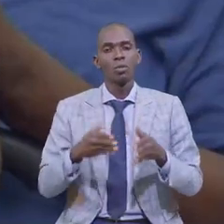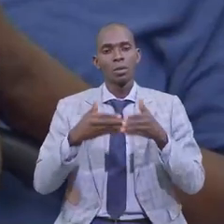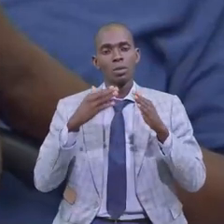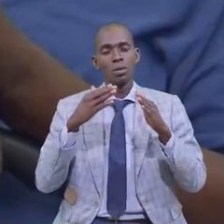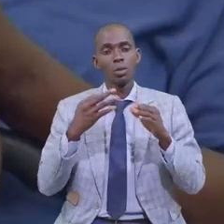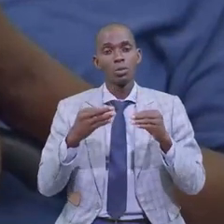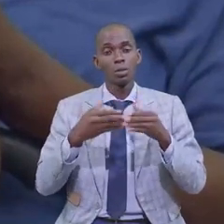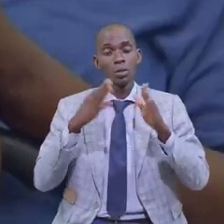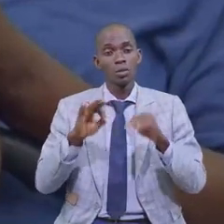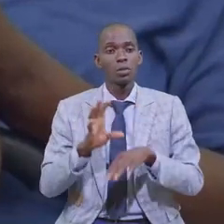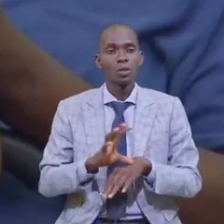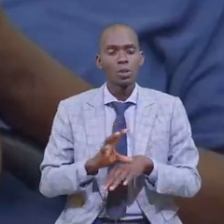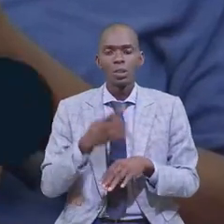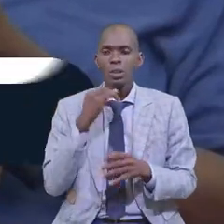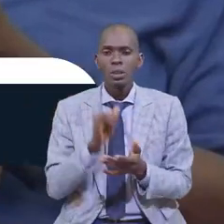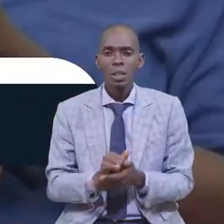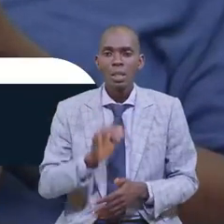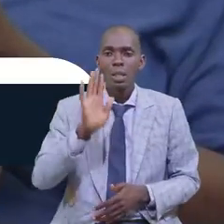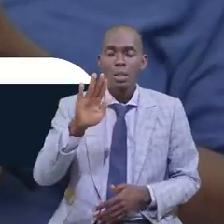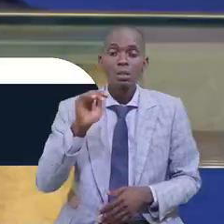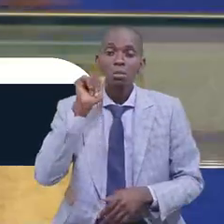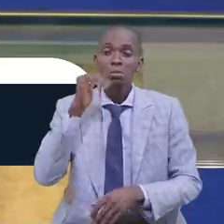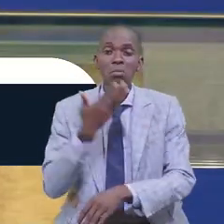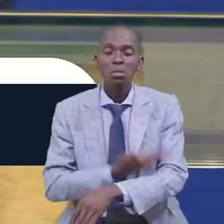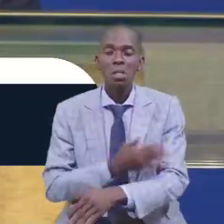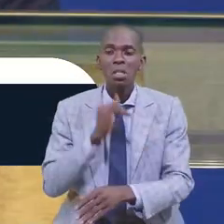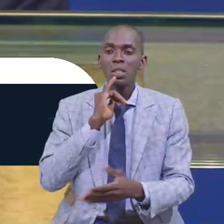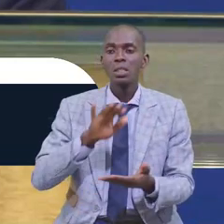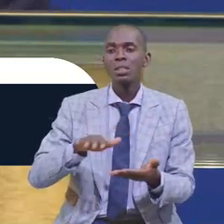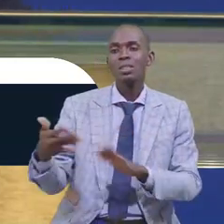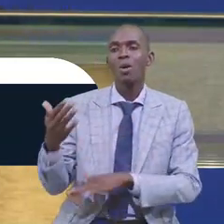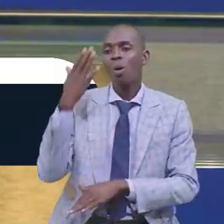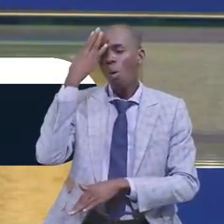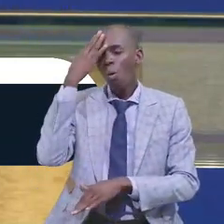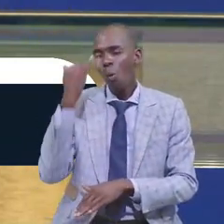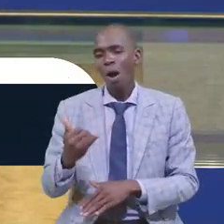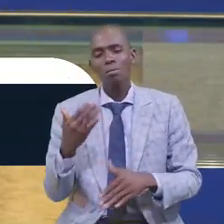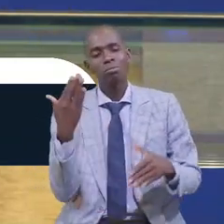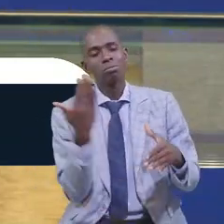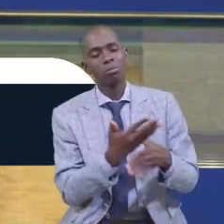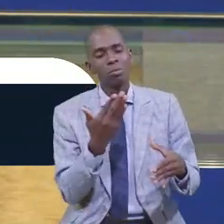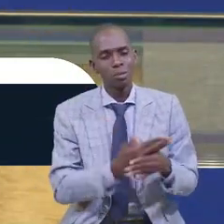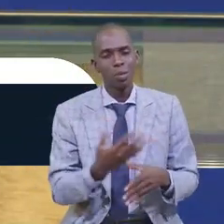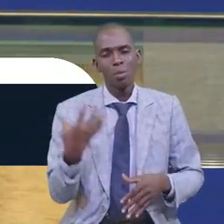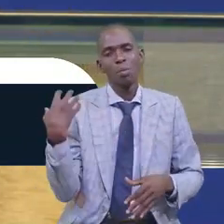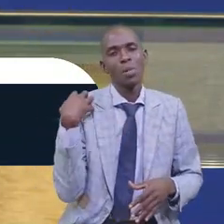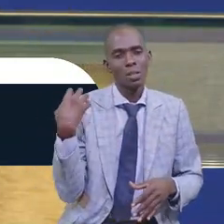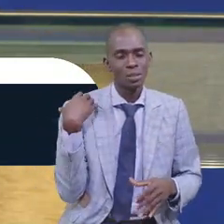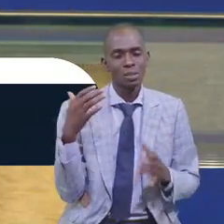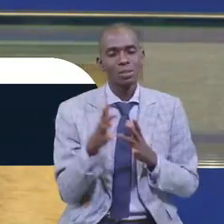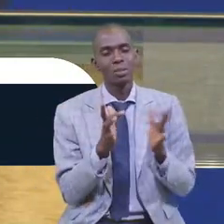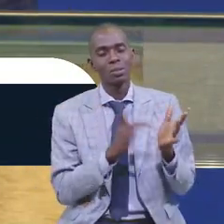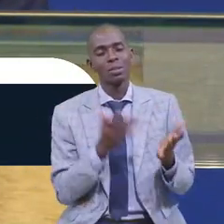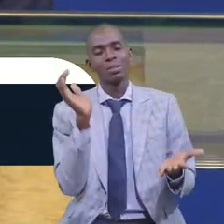et 35, comme il parlait encore, survinrent de chez le chef de la synagogue des gens qui dirent, ta fille est